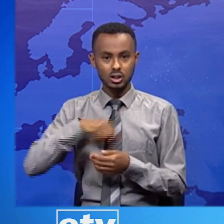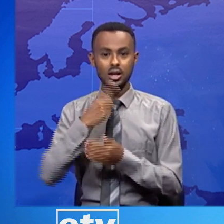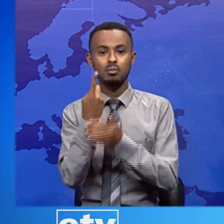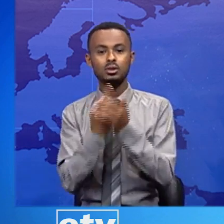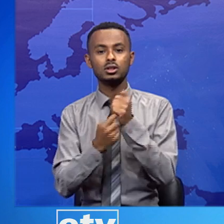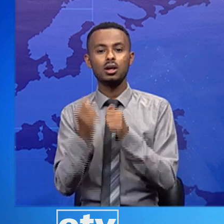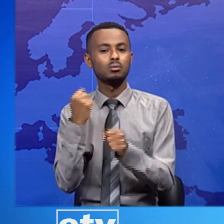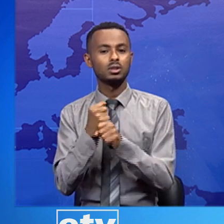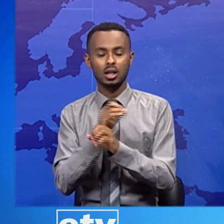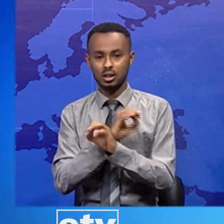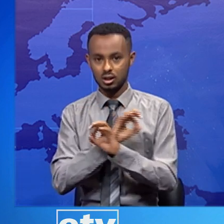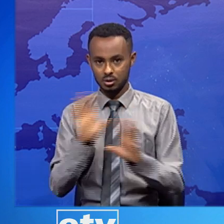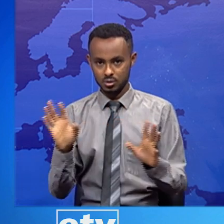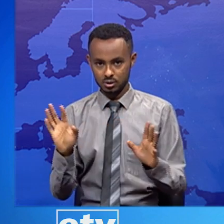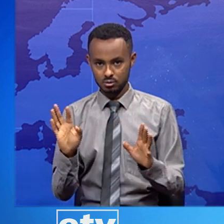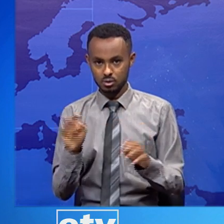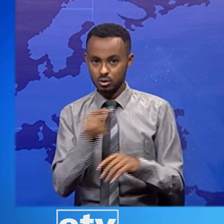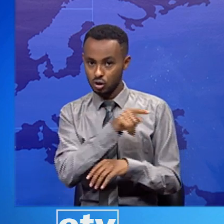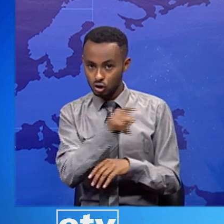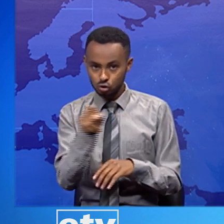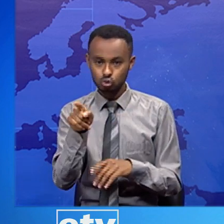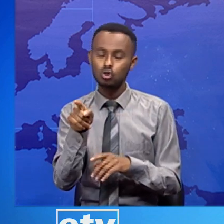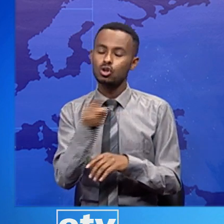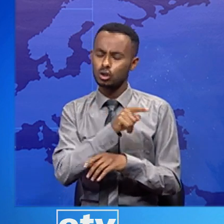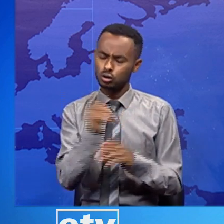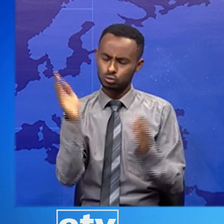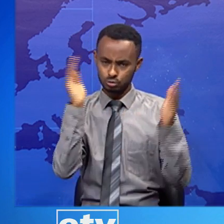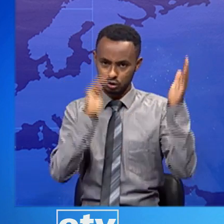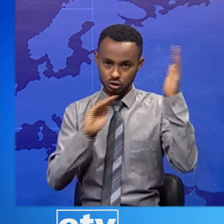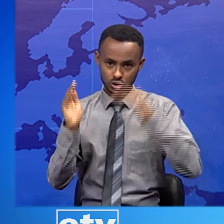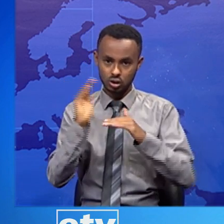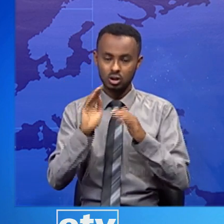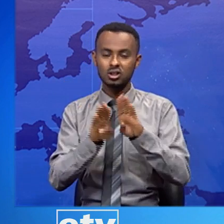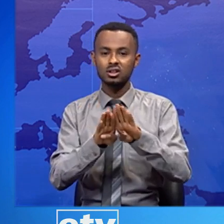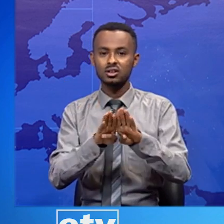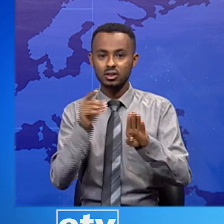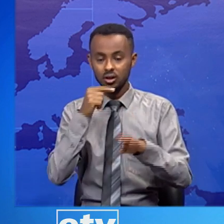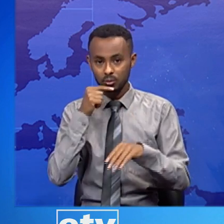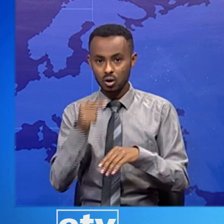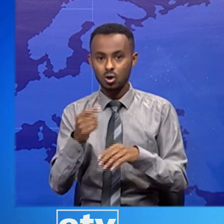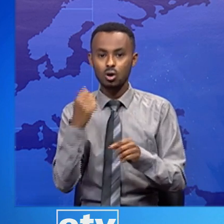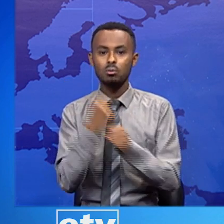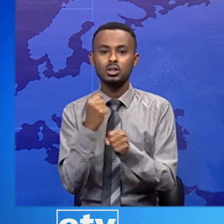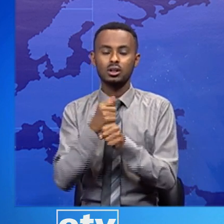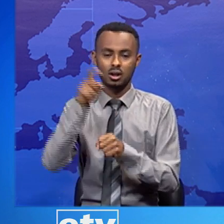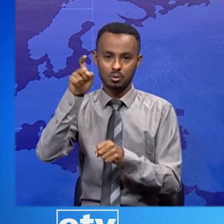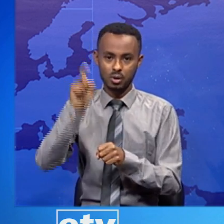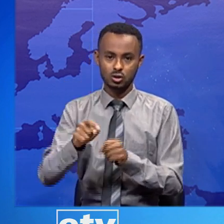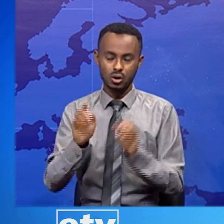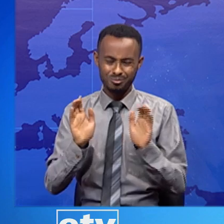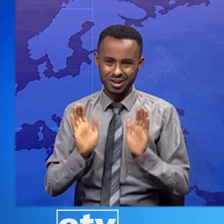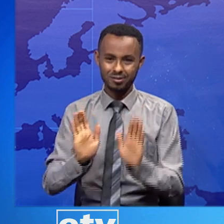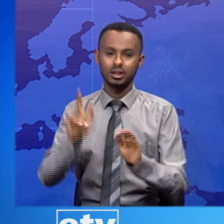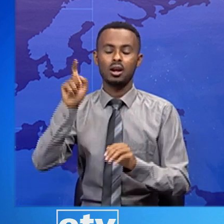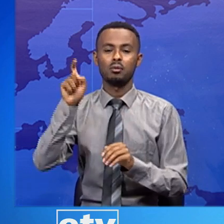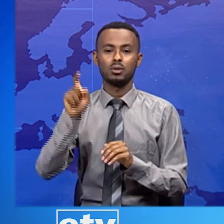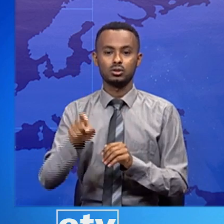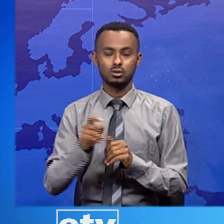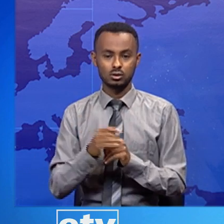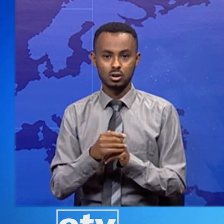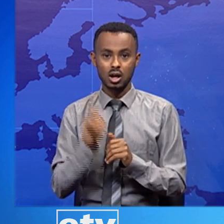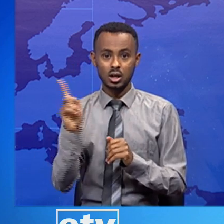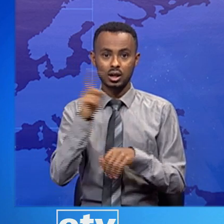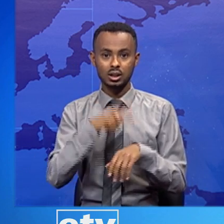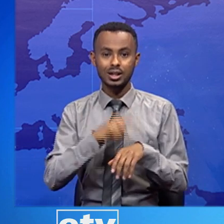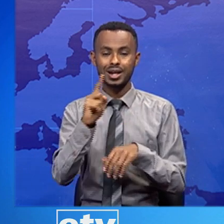ብቻ መስራት የለብንም። እነሱ የነሱ ችግሩ ክፍተት ምለው መስራት አለባቸው፣ መግፋት አለባቸው። አንዳንድ